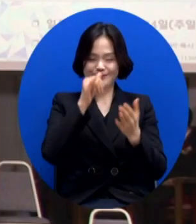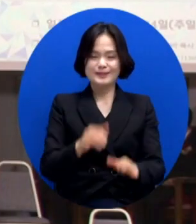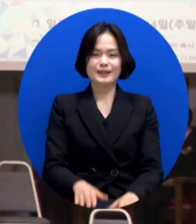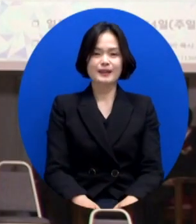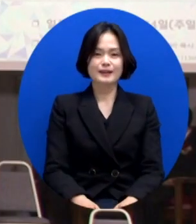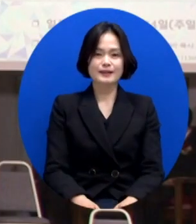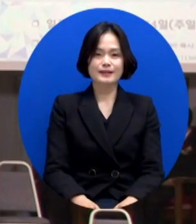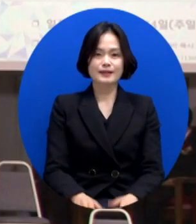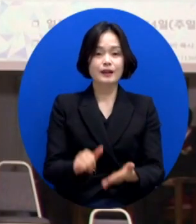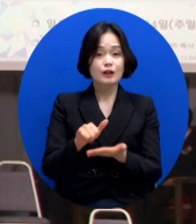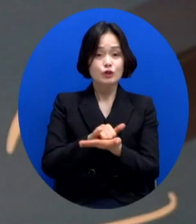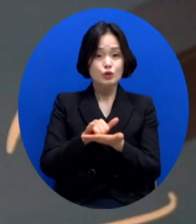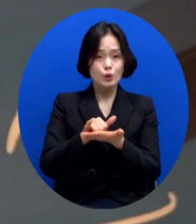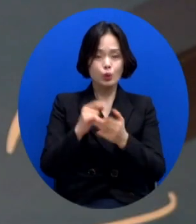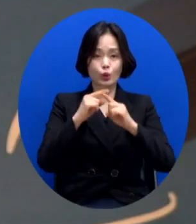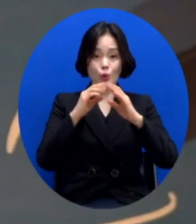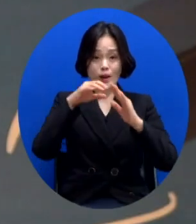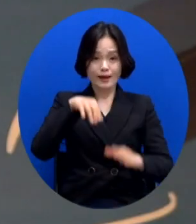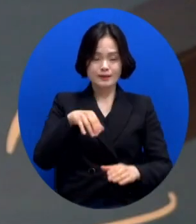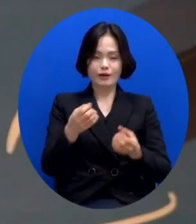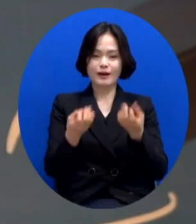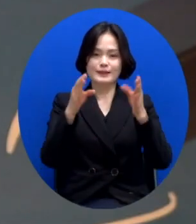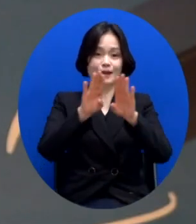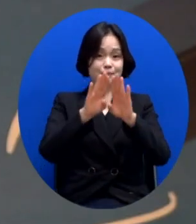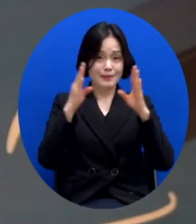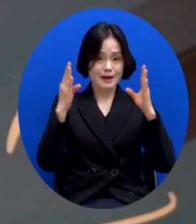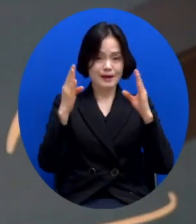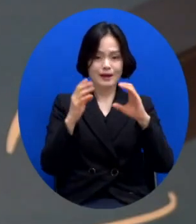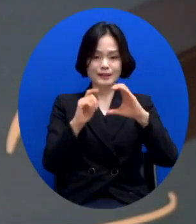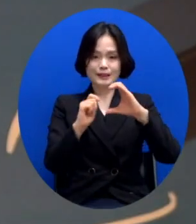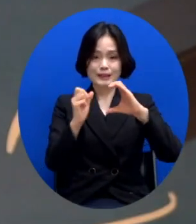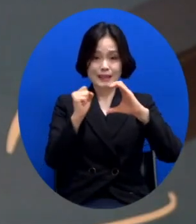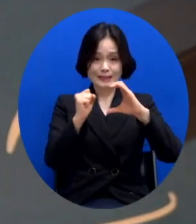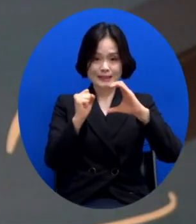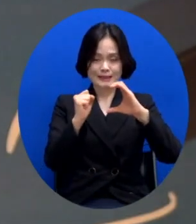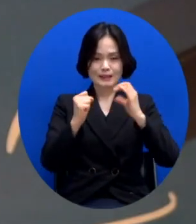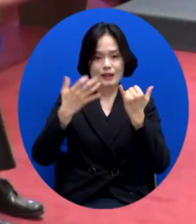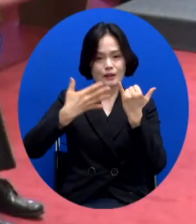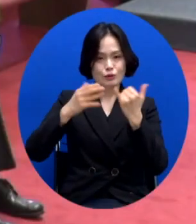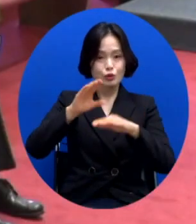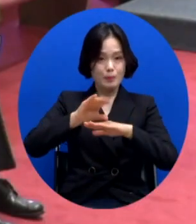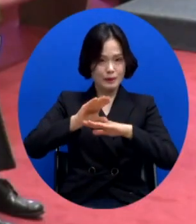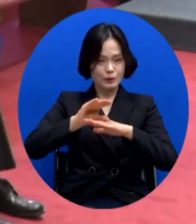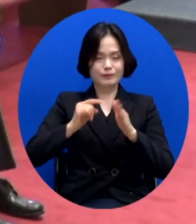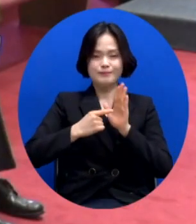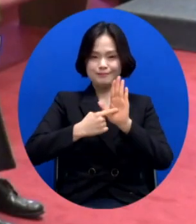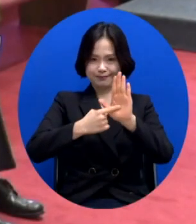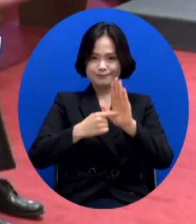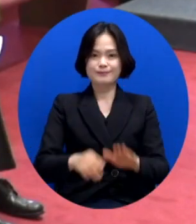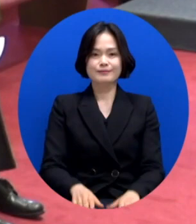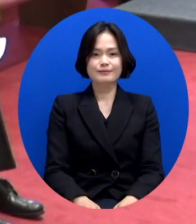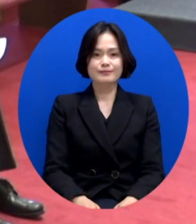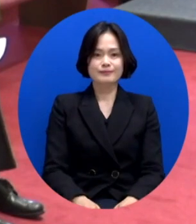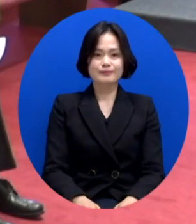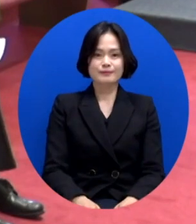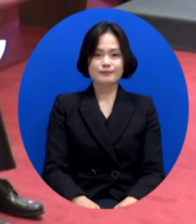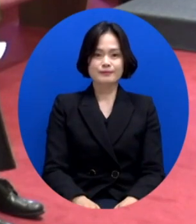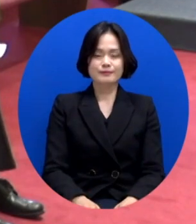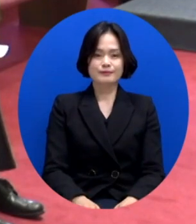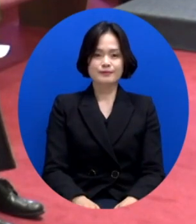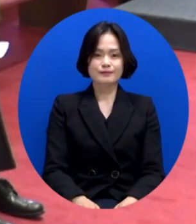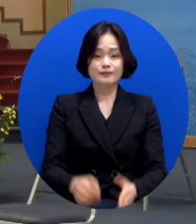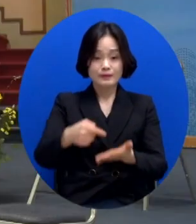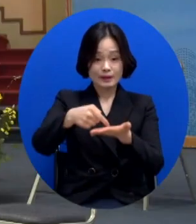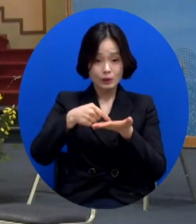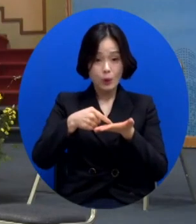뉴욕 퀸즈한인교회 에서 열린 이번 행사는 cts 뉴욕 방송을 통해 온라인으로 준비했으며 현장에는 사전등록을